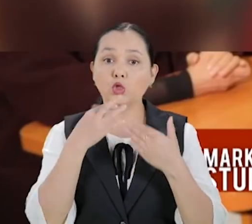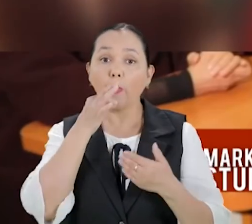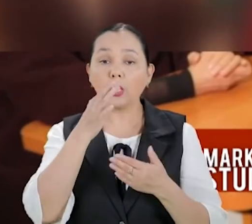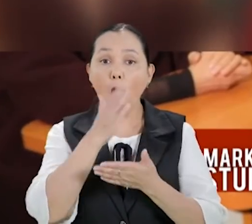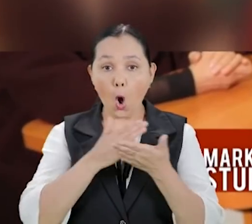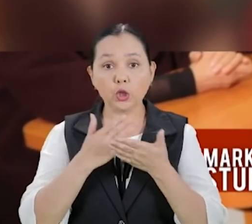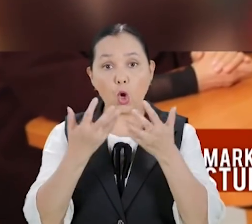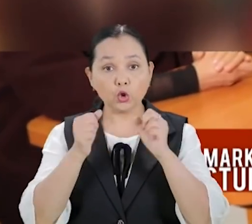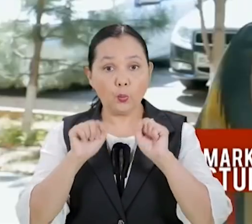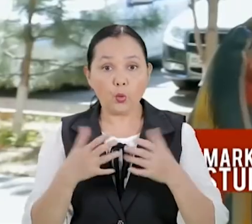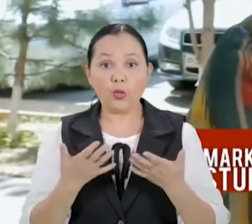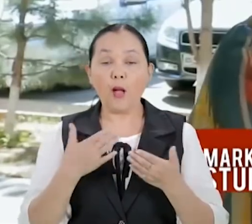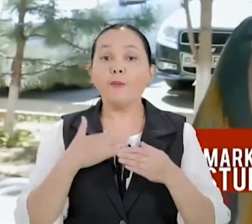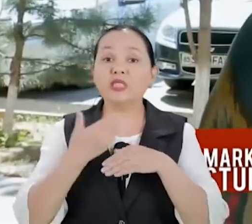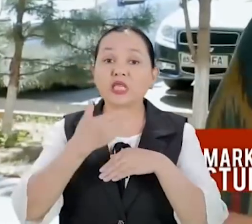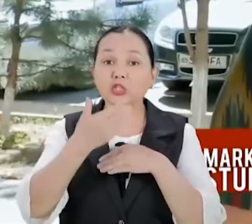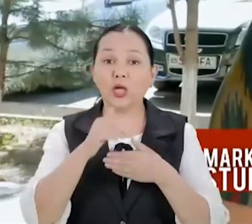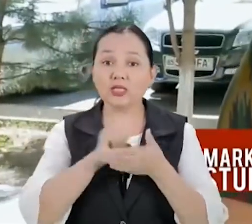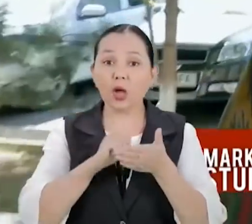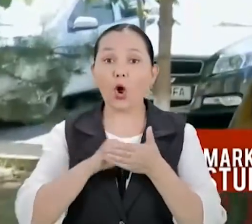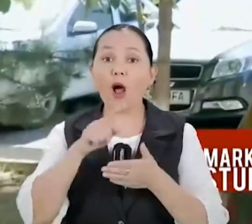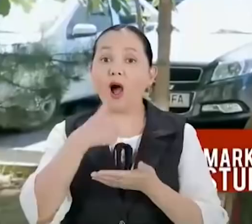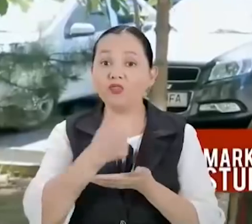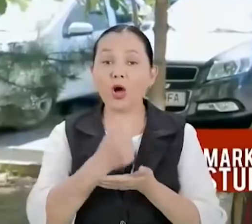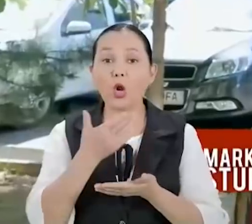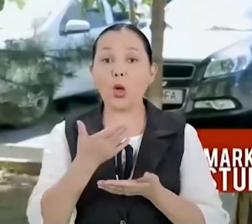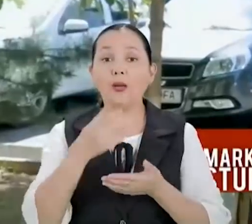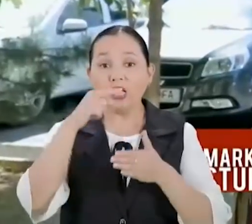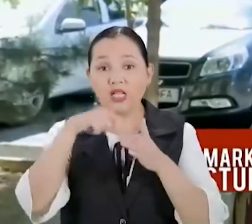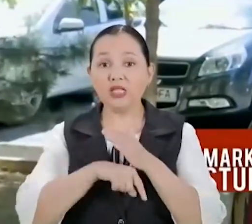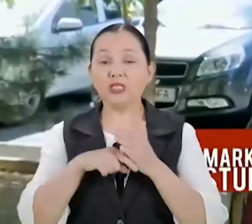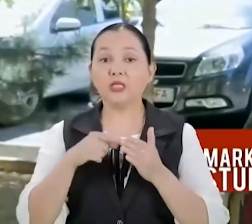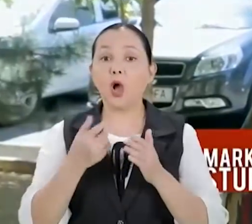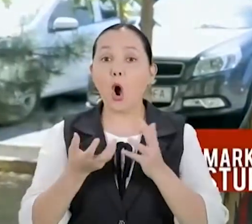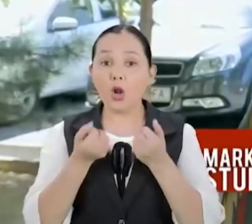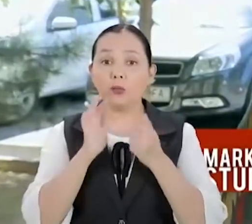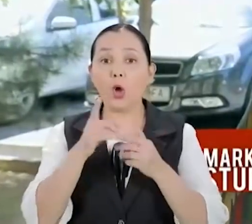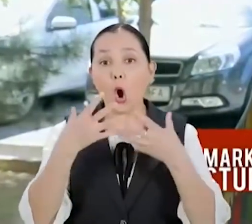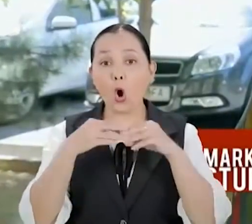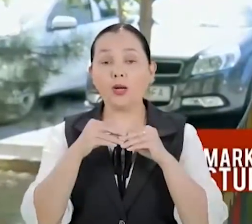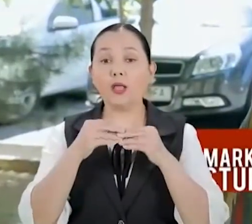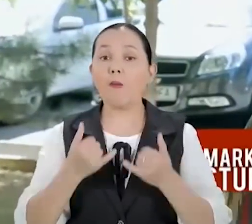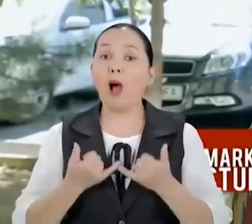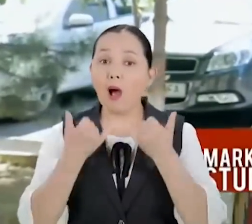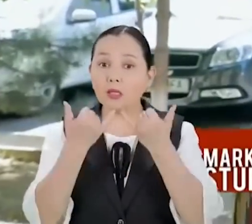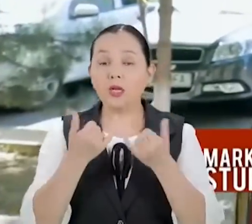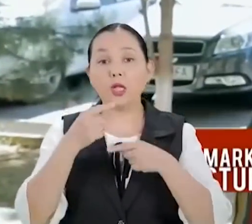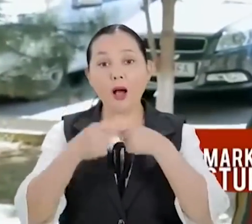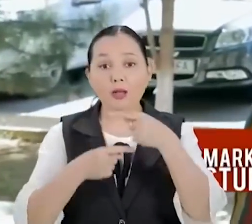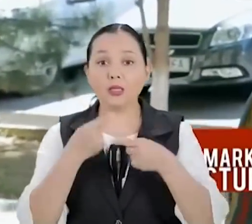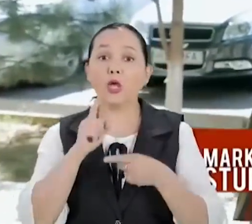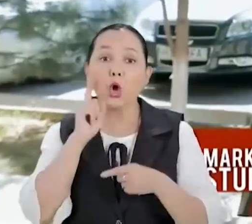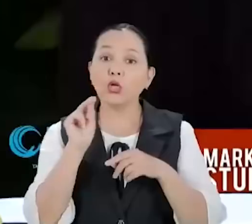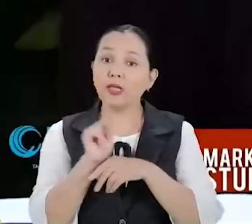bildiramiz. Oldini olish mumkin edi-ku. Biz kechikayotganimiz sababi mana shu eng avvalo o'sha ildizni tubdagini oladigan bo'lsak, bu oilaviy qadriyatlarimiz, yana o'sha